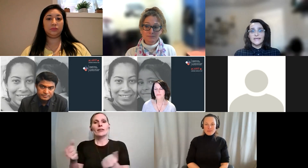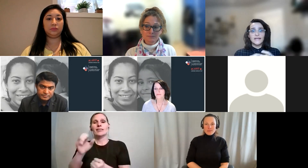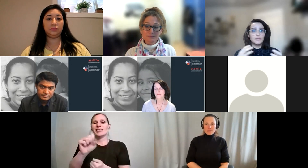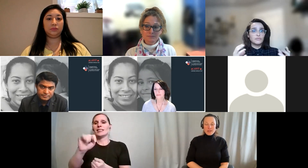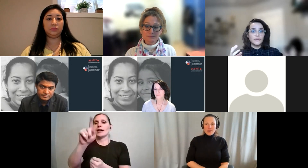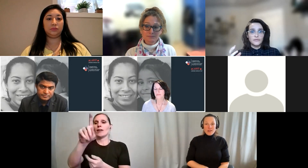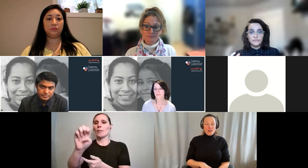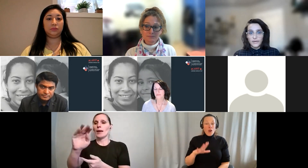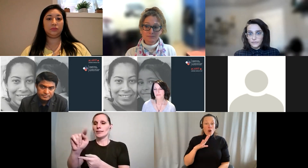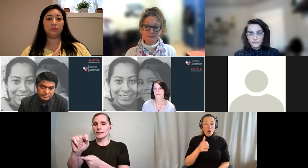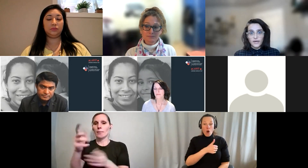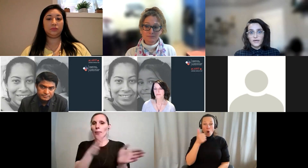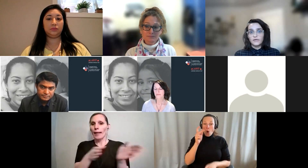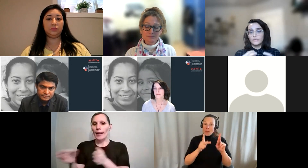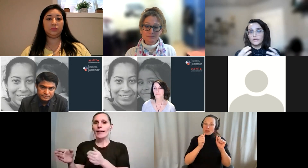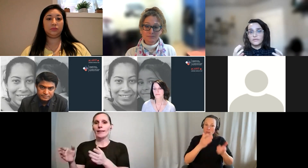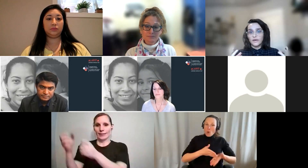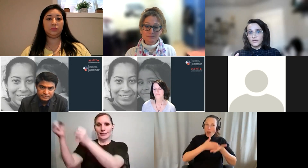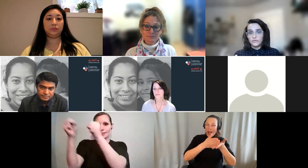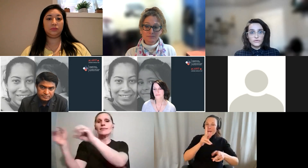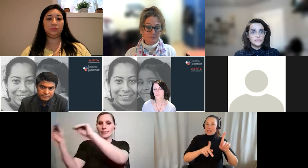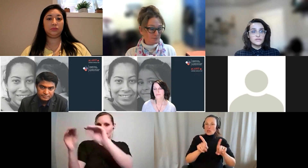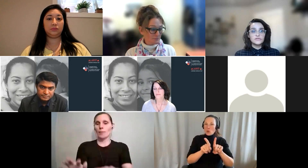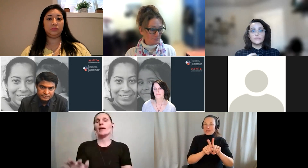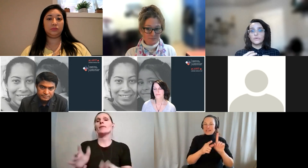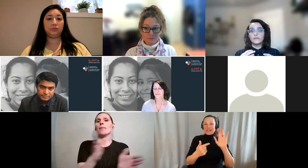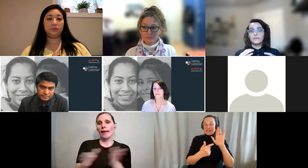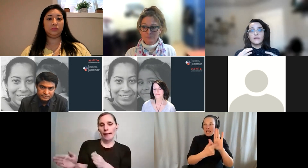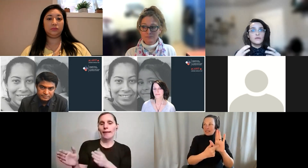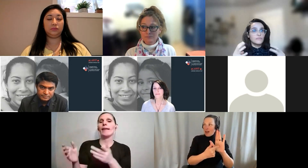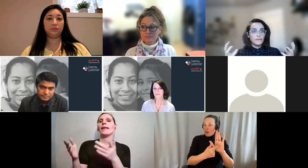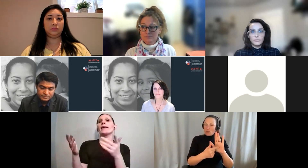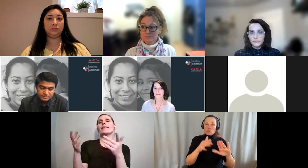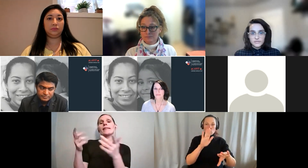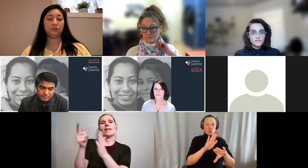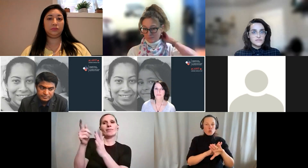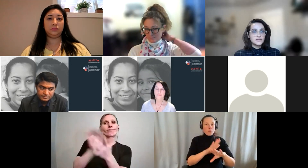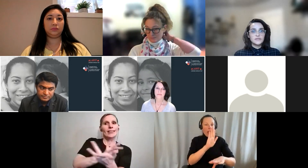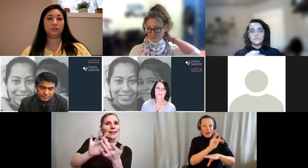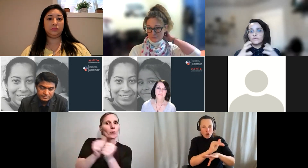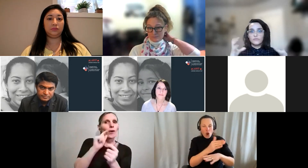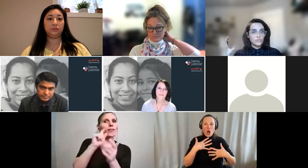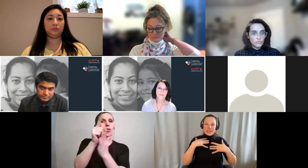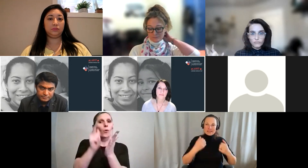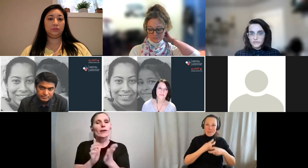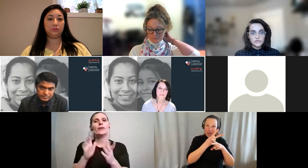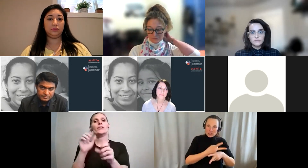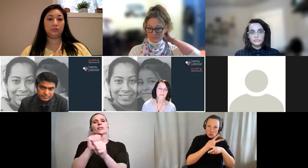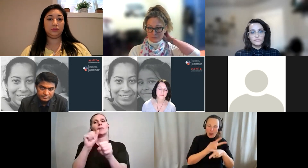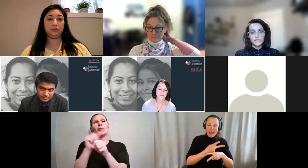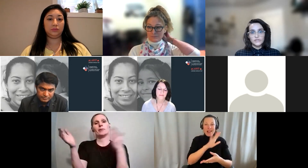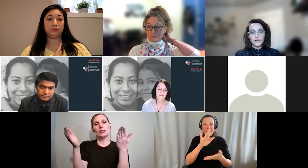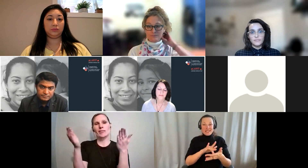planifications d'installation vont les brancher avec les avocats, les soins de santé, les centres d'emploi